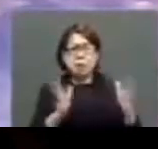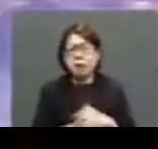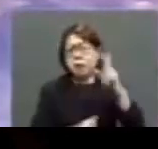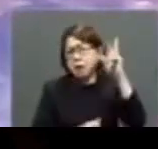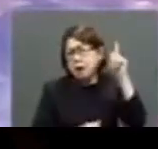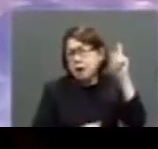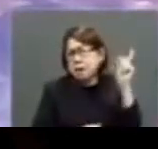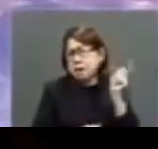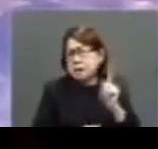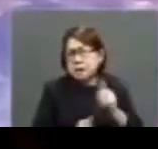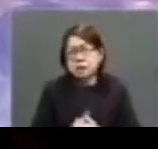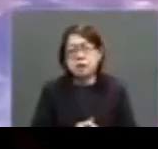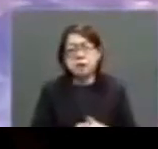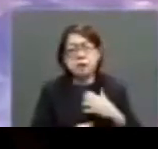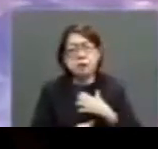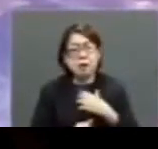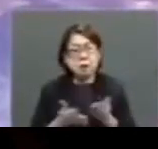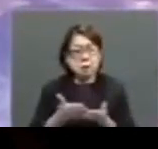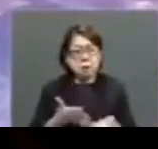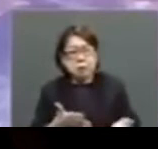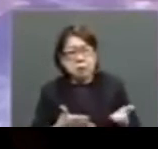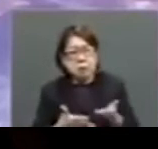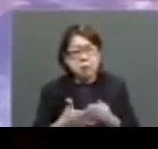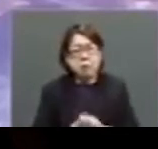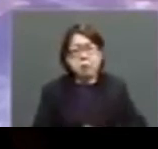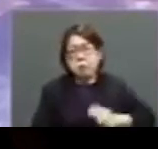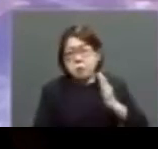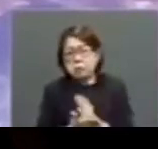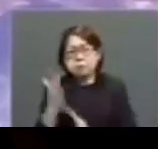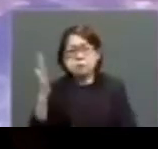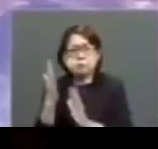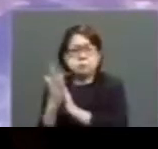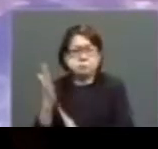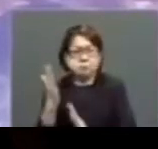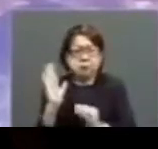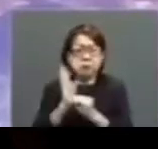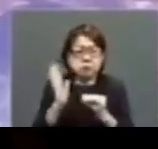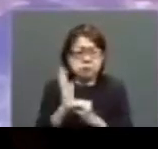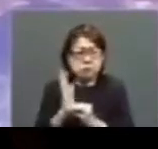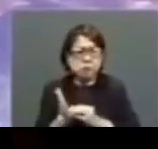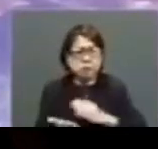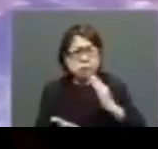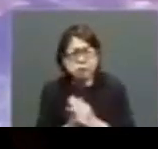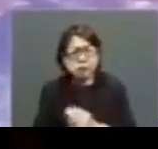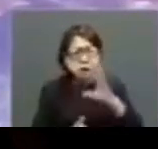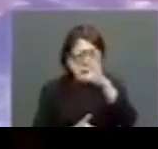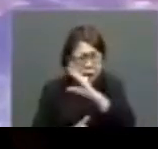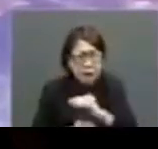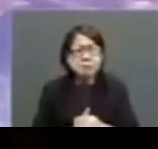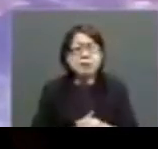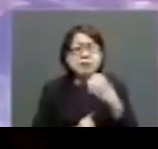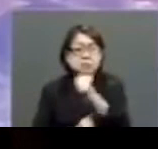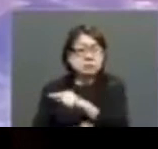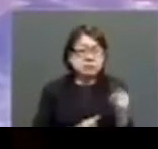าวว่าจะมีการยกระดับจนถึงขั้นเคอร์ฟิวปิดไม่ให้มีการเดินทางตั้งแต่4ทุ่มถึงตี4บ้าง4ทุ่มถึงตี5บ้าง